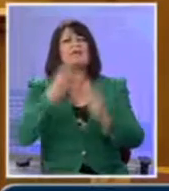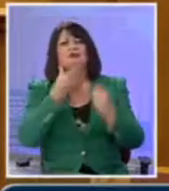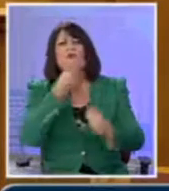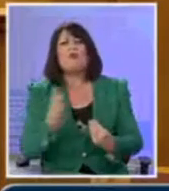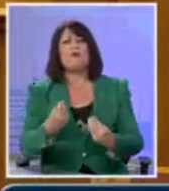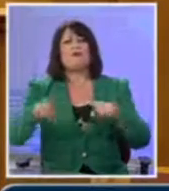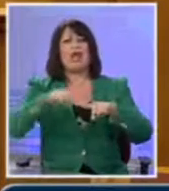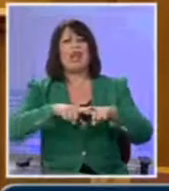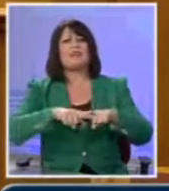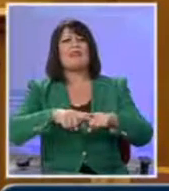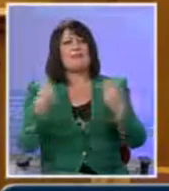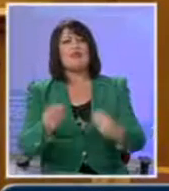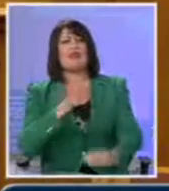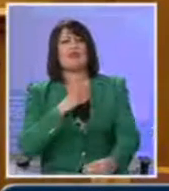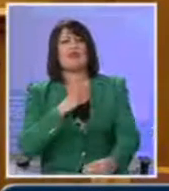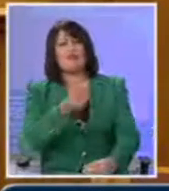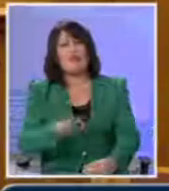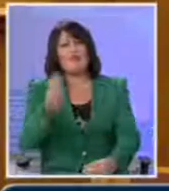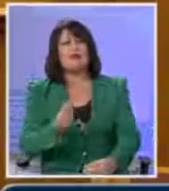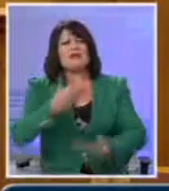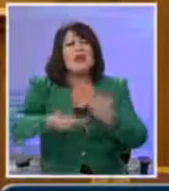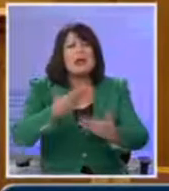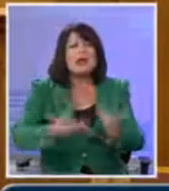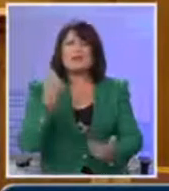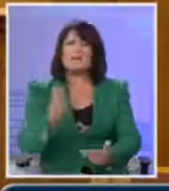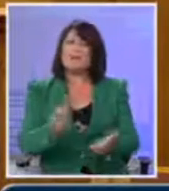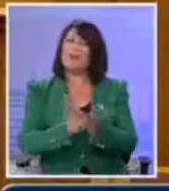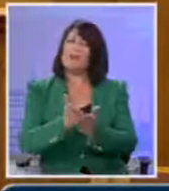Ελλάδα, πιο ανθρώπινη, πιο αλληλέγγυα,